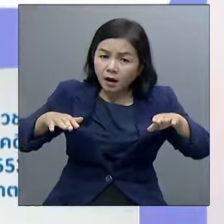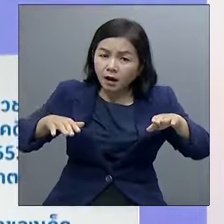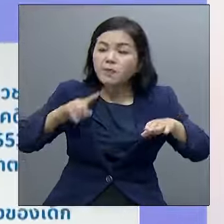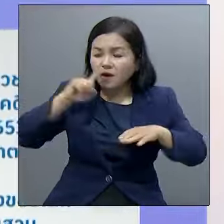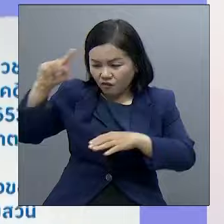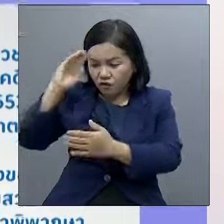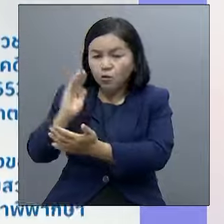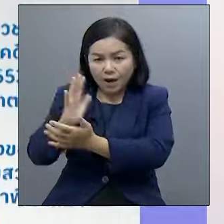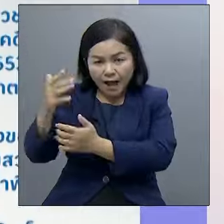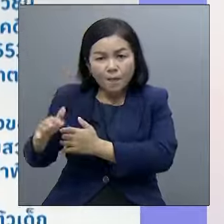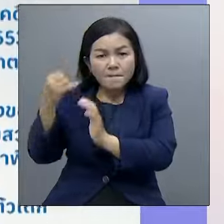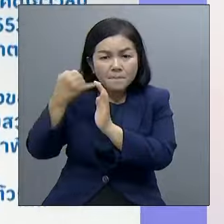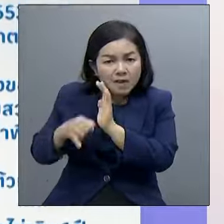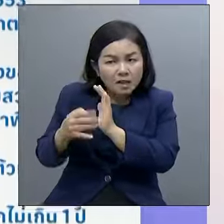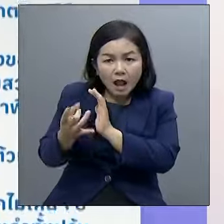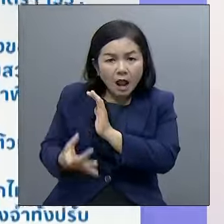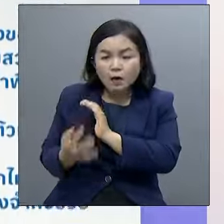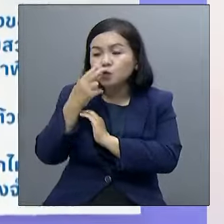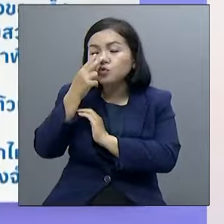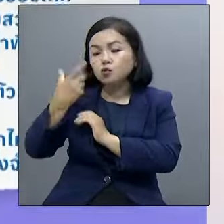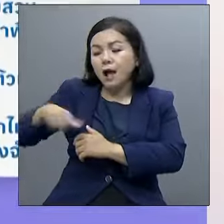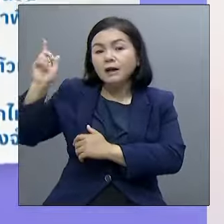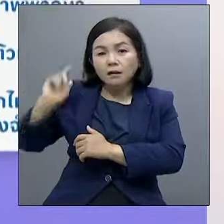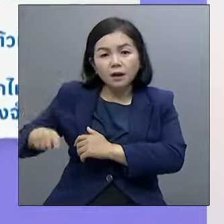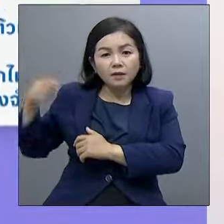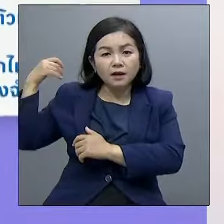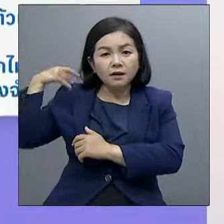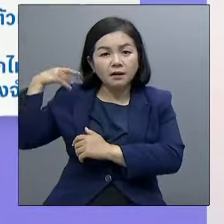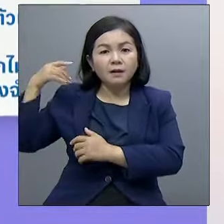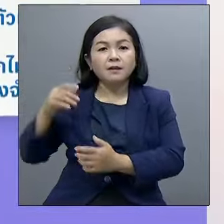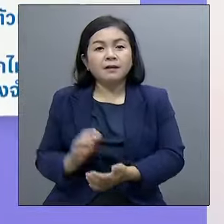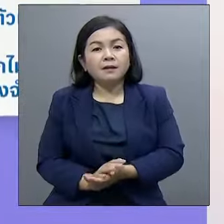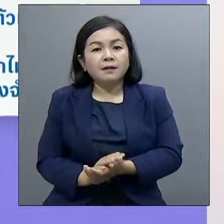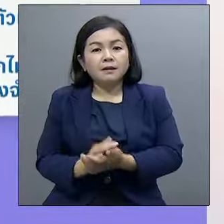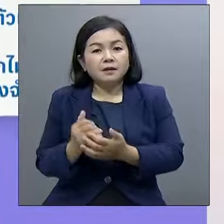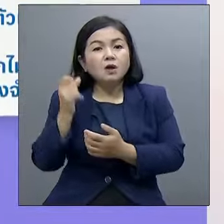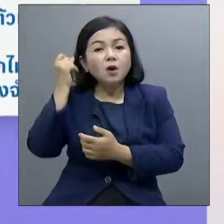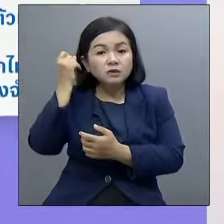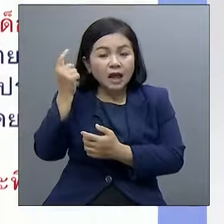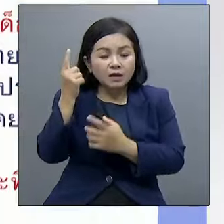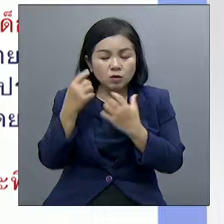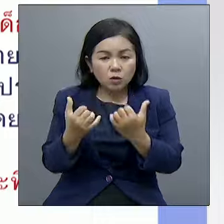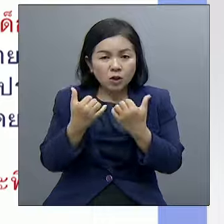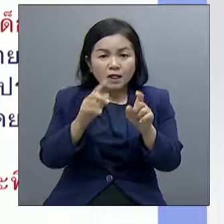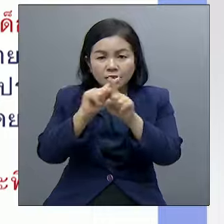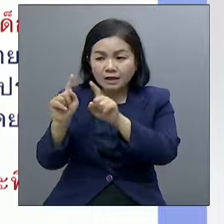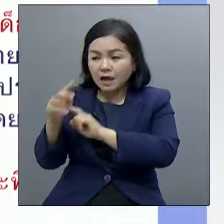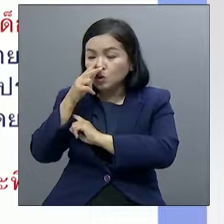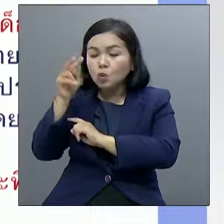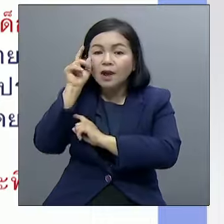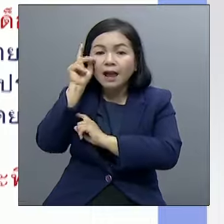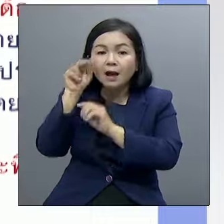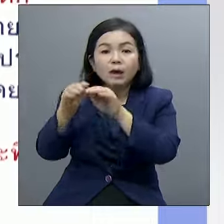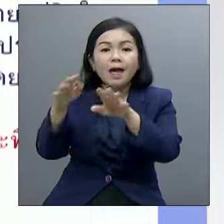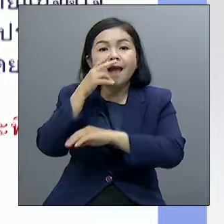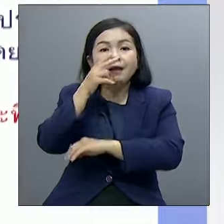อันนี้เดี๋ยวจะผิดไม่ผิดเดี๋ยวต้องไปว่ากันที่ศาลว่าผิดไม่ผิด เพราะว่ามันอาจจะมีปัจจัยบริบทอื่นๆที่นอกเหนือจากที่เรารู้ในข่าว บริบทที่ว่า